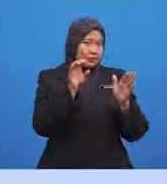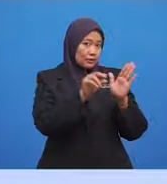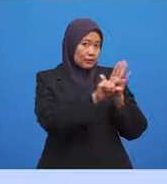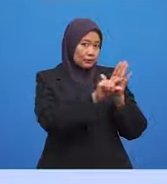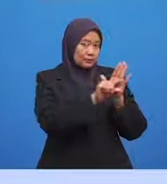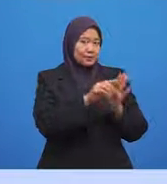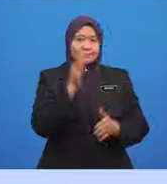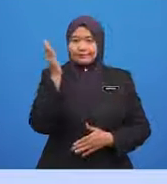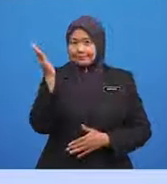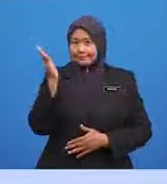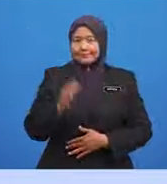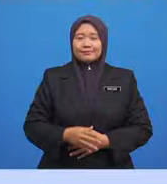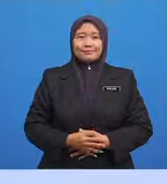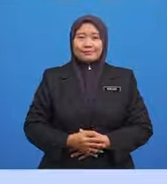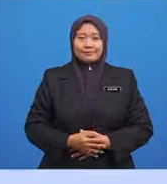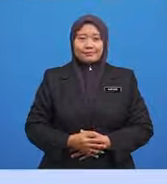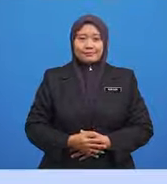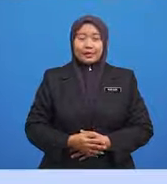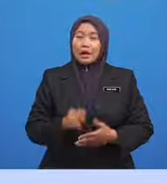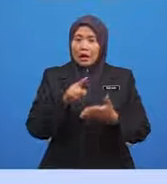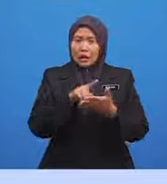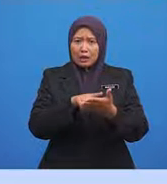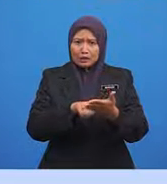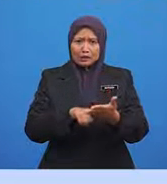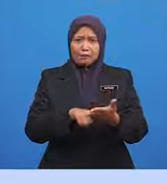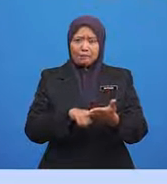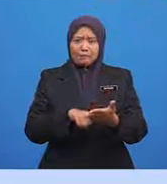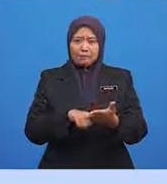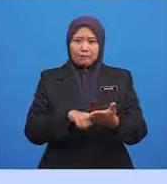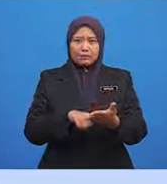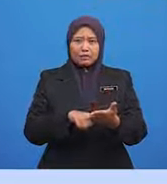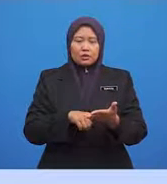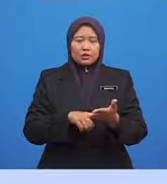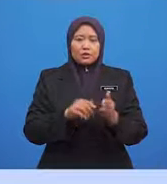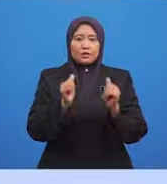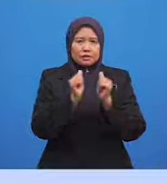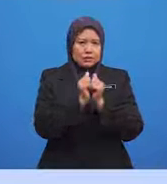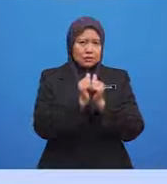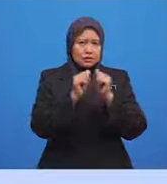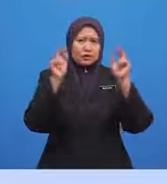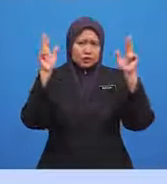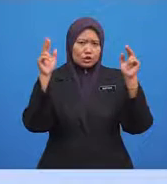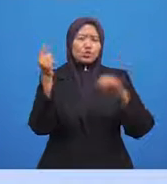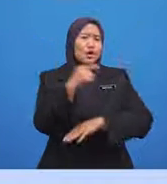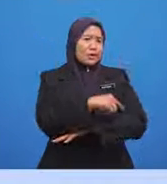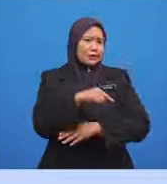Berdasarkan gambar yang dipaparkan, apakah perkaitan gambar tersebut dengan tajuk yang akan saya kongsikan hari ini?